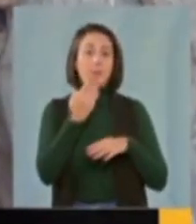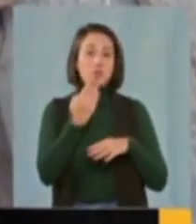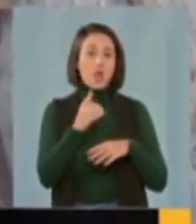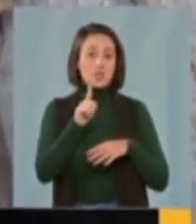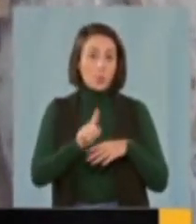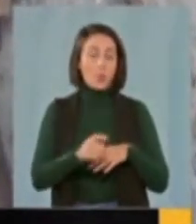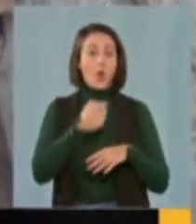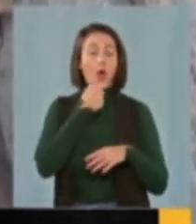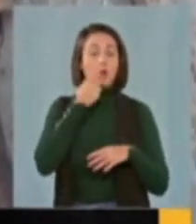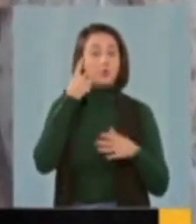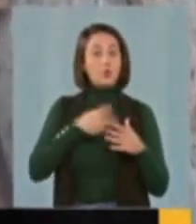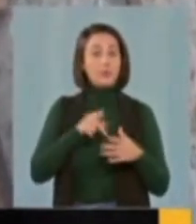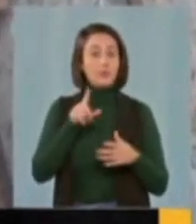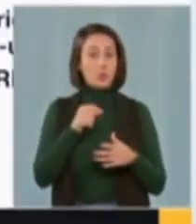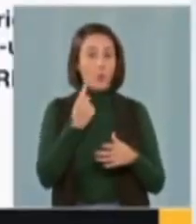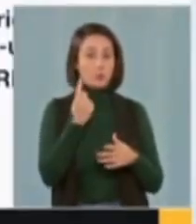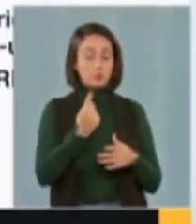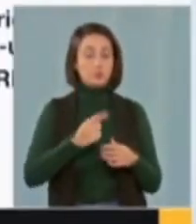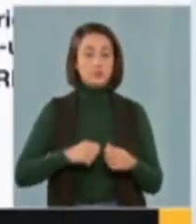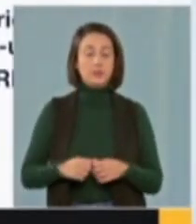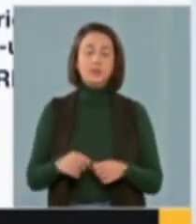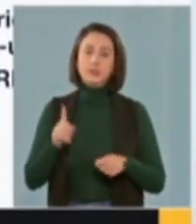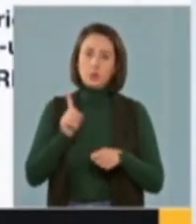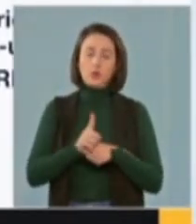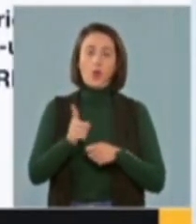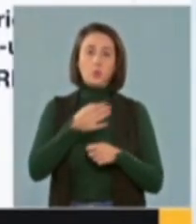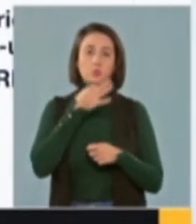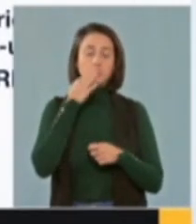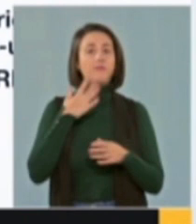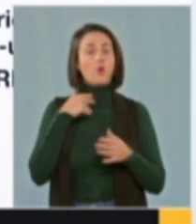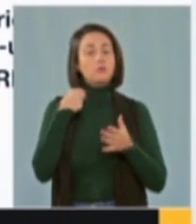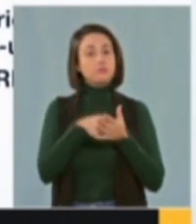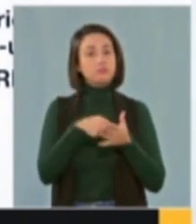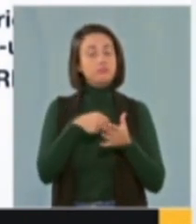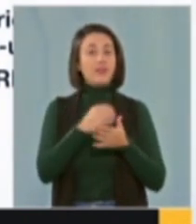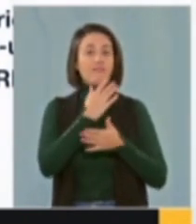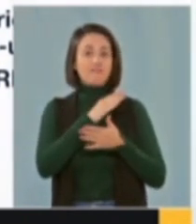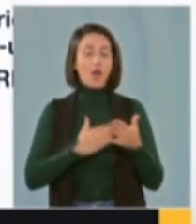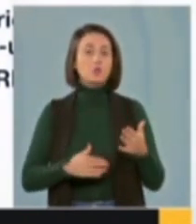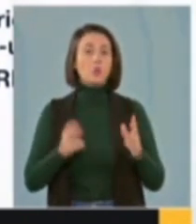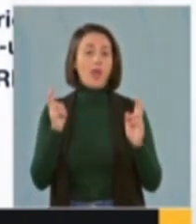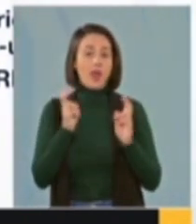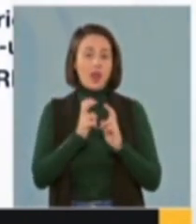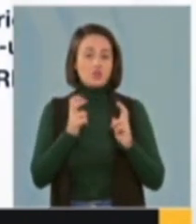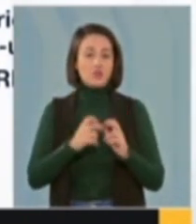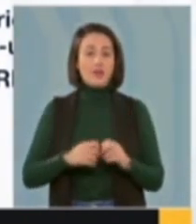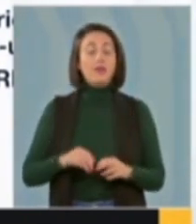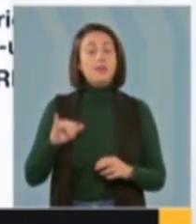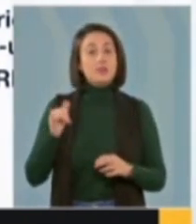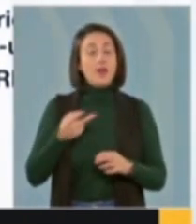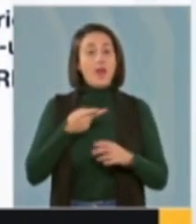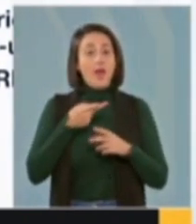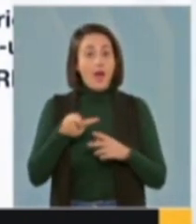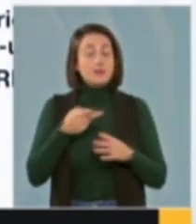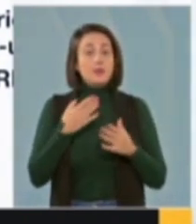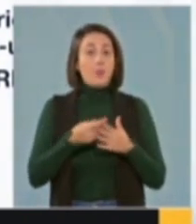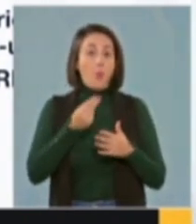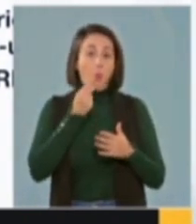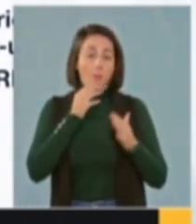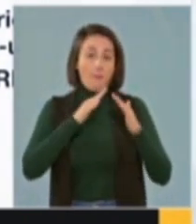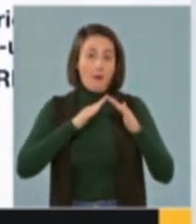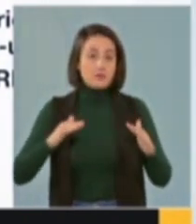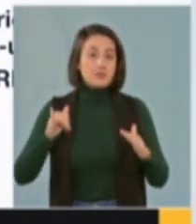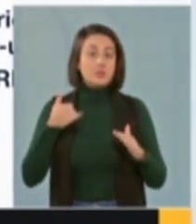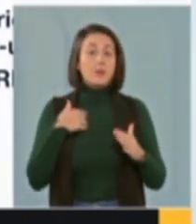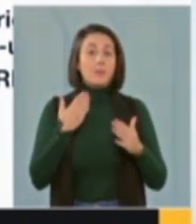6 luni ale anului 2021 toti spun că vor compensare a facturilor la energie electrică și gaz pentru consumatorii